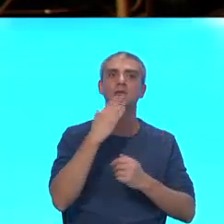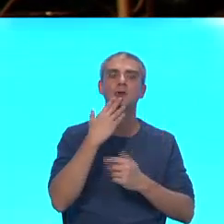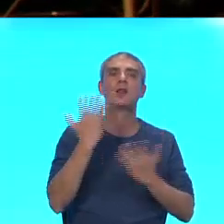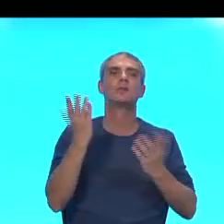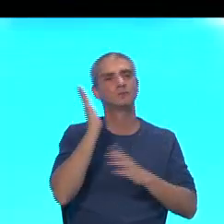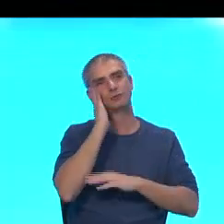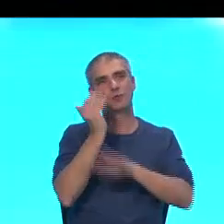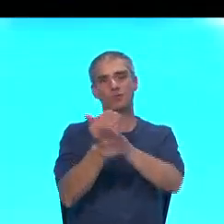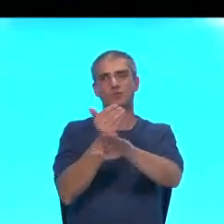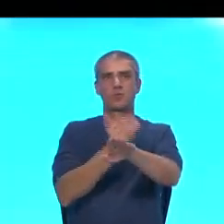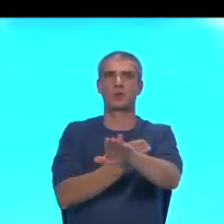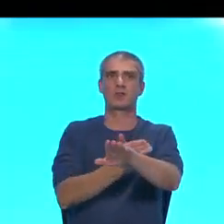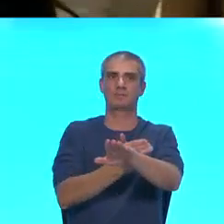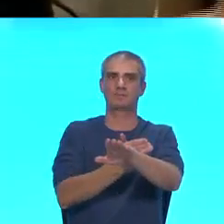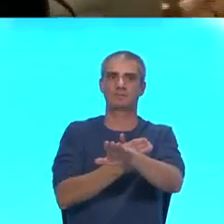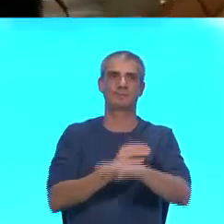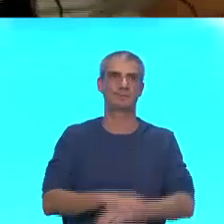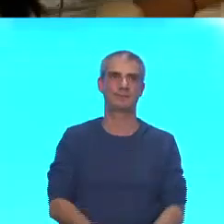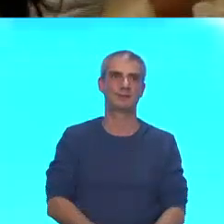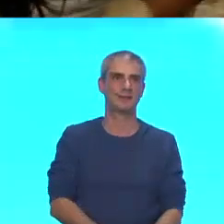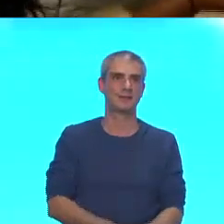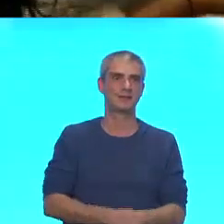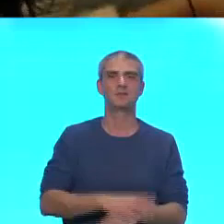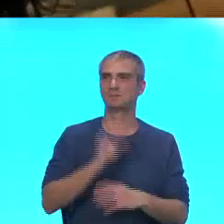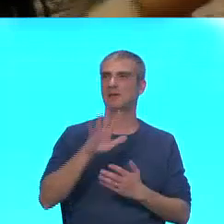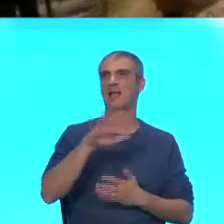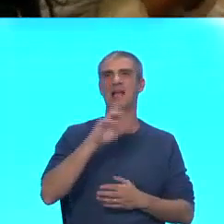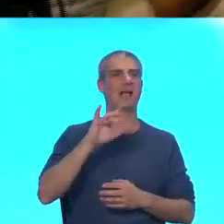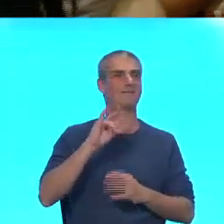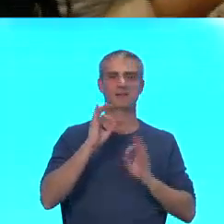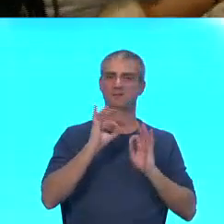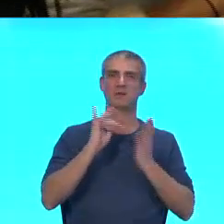לעשות, הולכת לישון מוקדם. איפה מקום